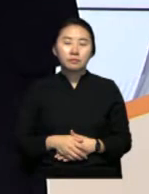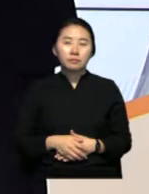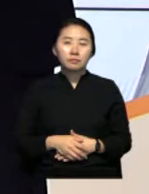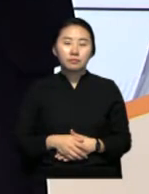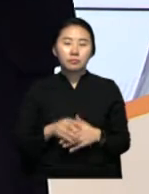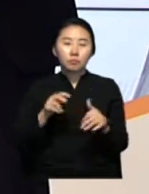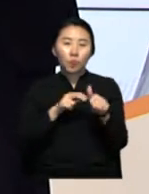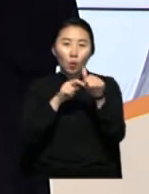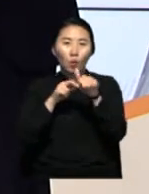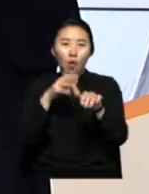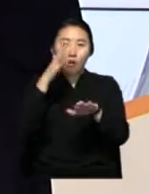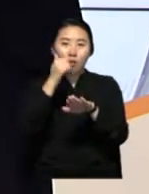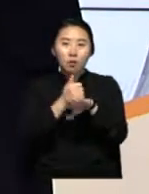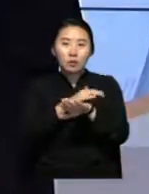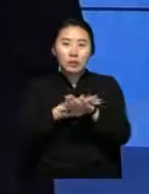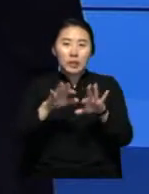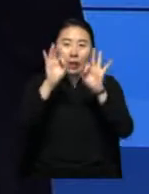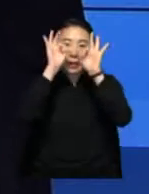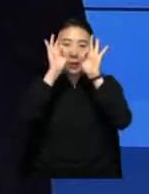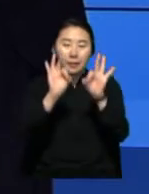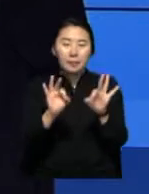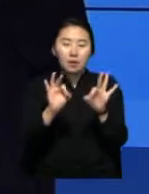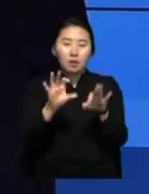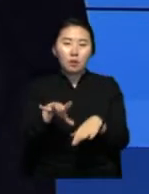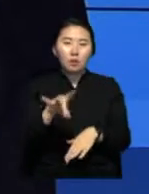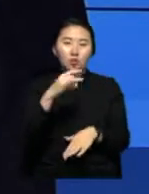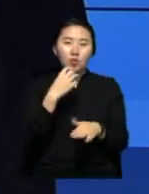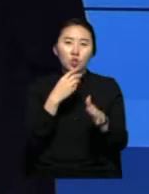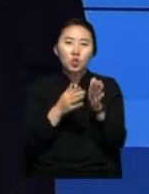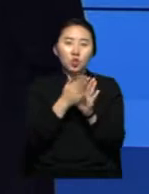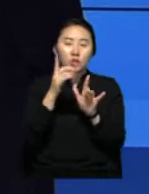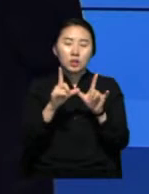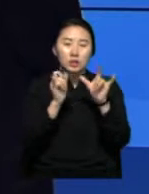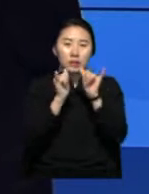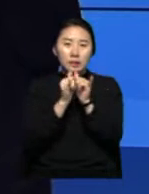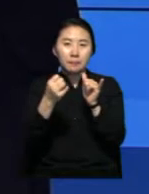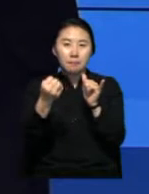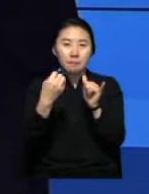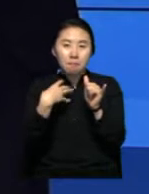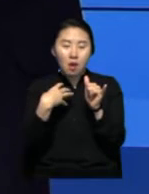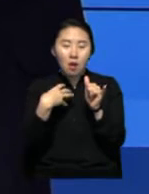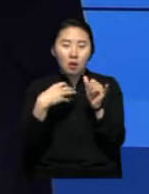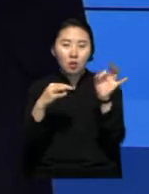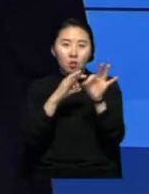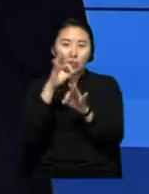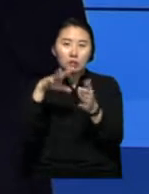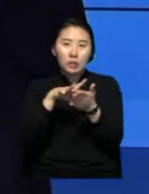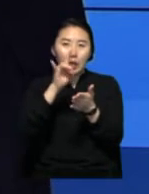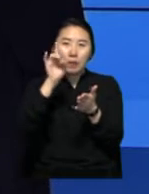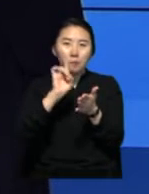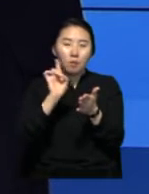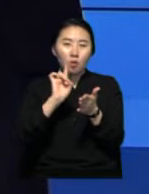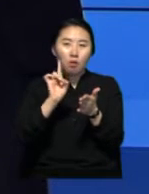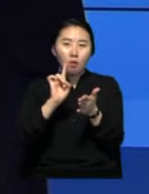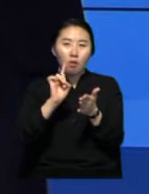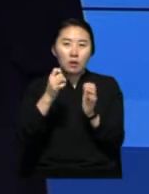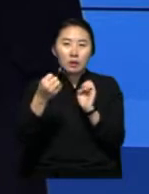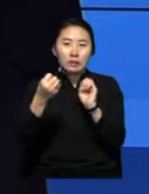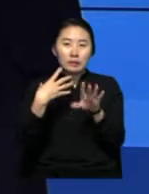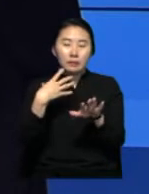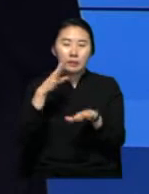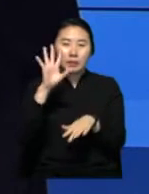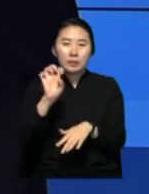그럼 조사 결과 자세히 살펴보겠습니다. 먼저 서울 시민이 꼽은 새해 경제 이슈 1위는 말씀드린 것처럼